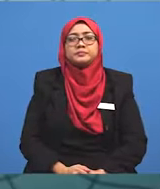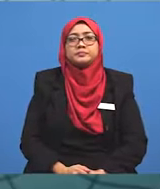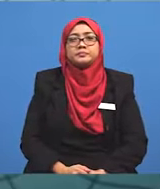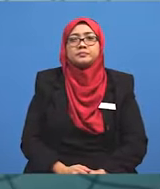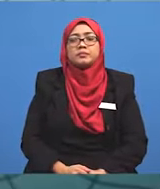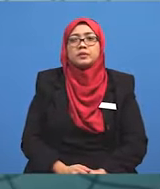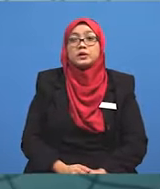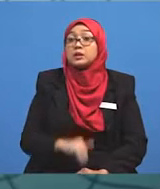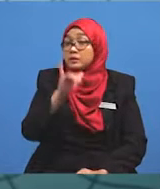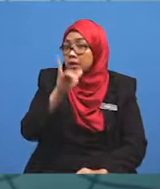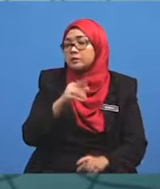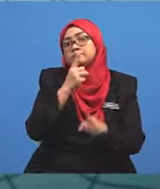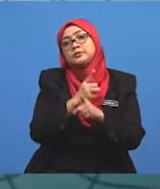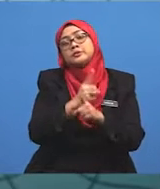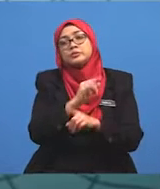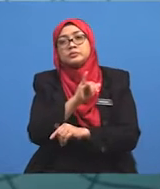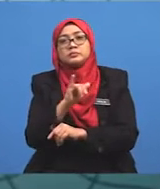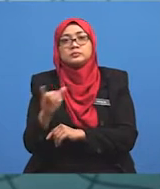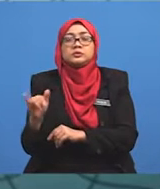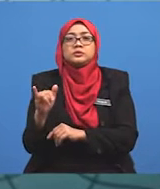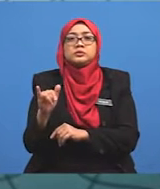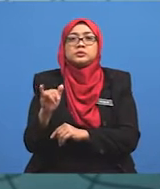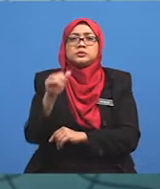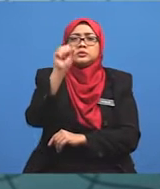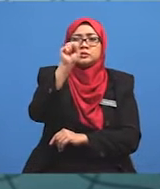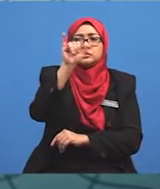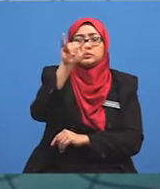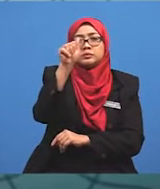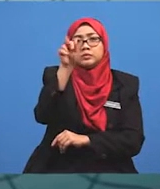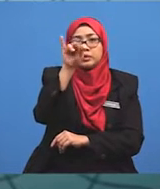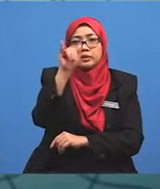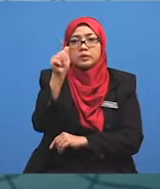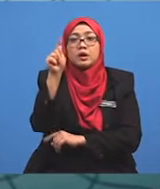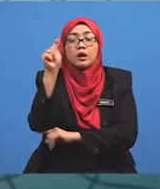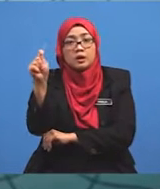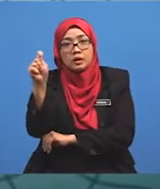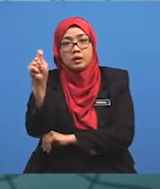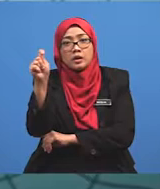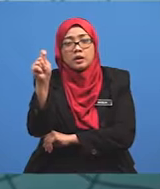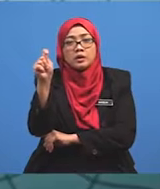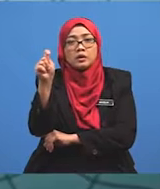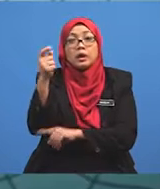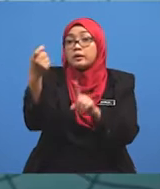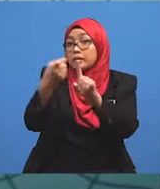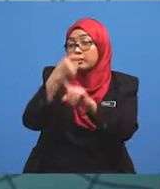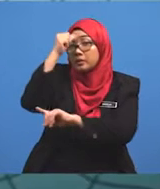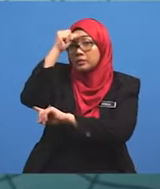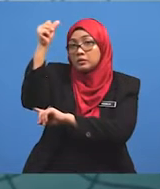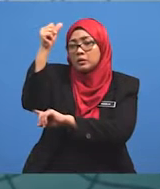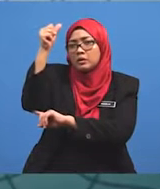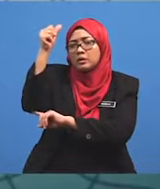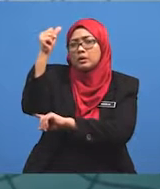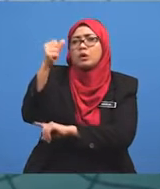Sebenarnya murid-murid, setiap syariat yang diturunkan oleh Allah kepada hamba-Nya adalah untuk menjaga